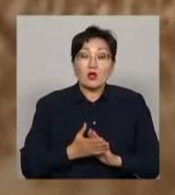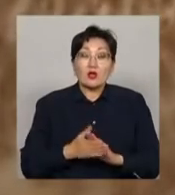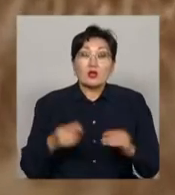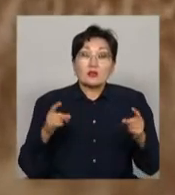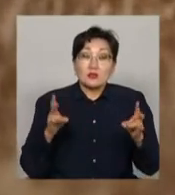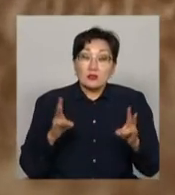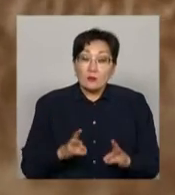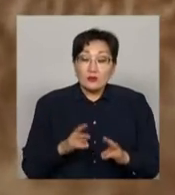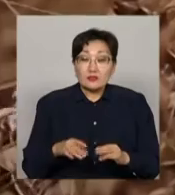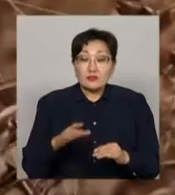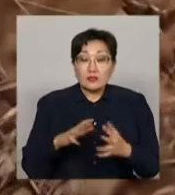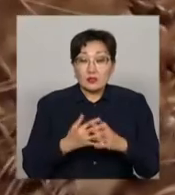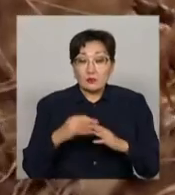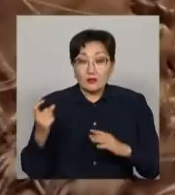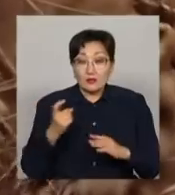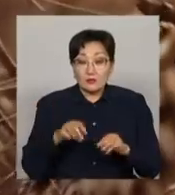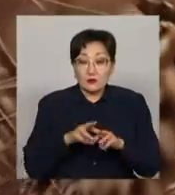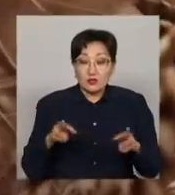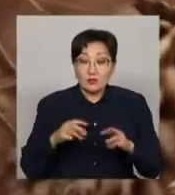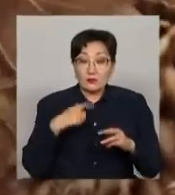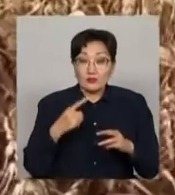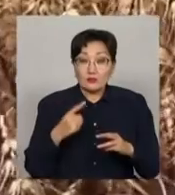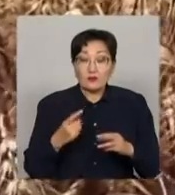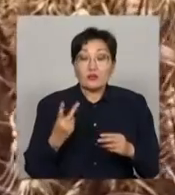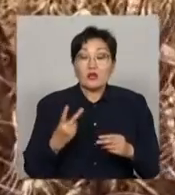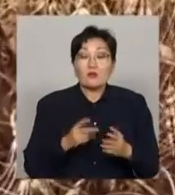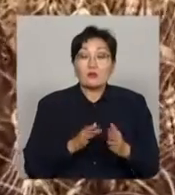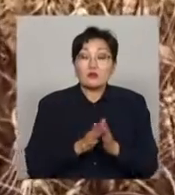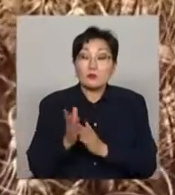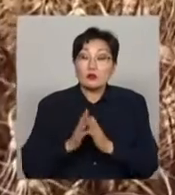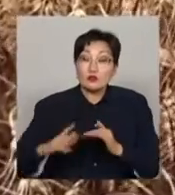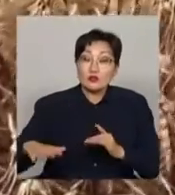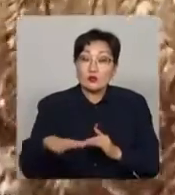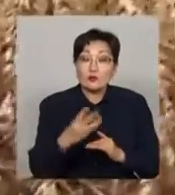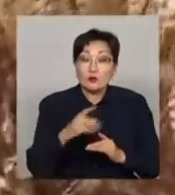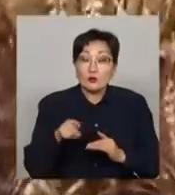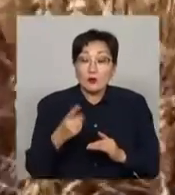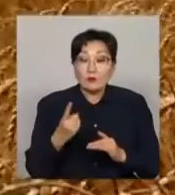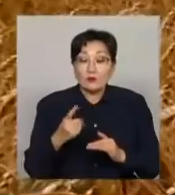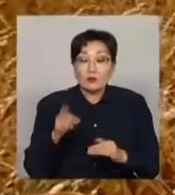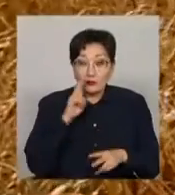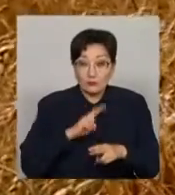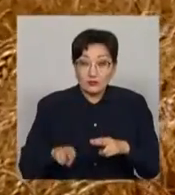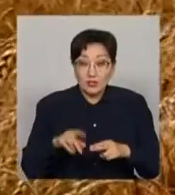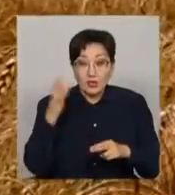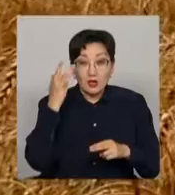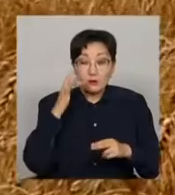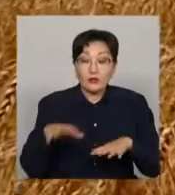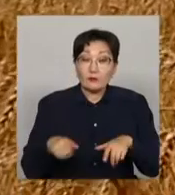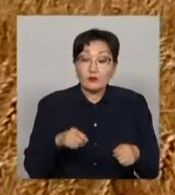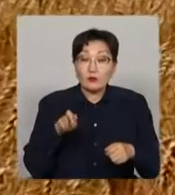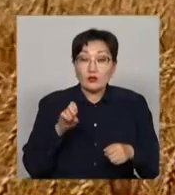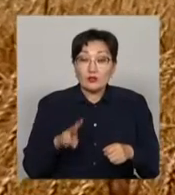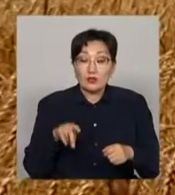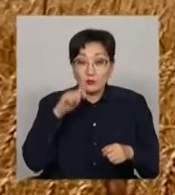зардап шекті. Елдің ауыл шаруашылығы министрінің айтуынша егіс алқаптарының 1/4 бөлігін жоғалтқан. Бұл ретте ақш президенті Джо